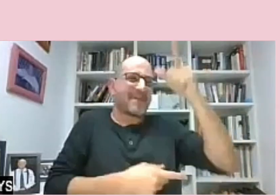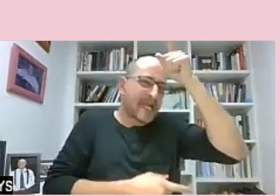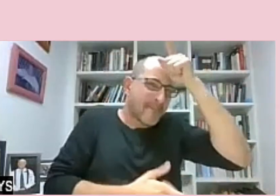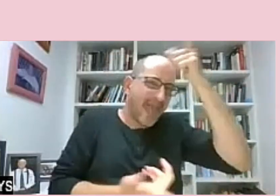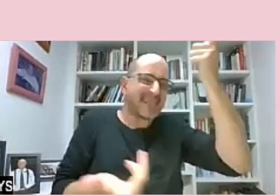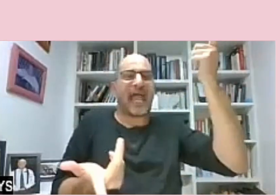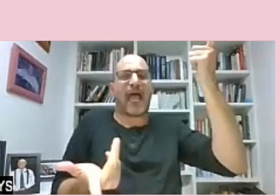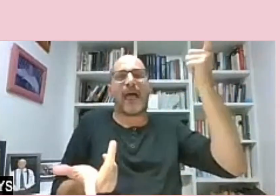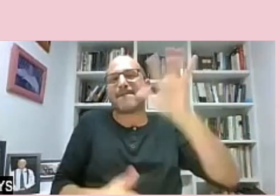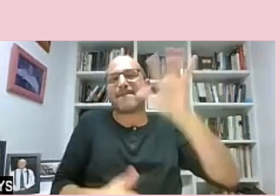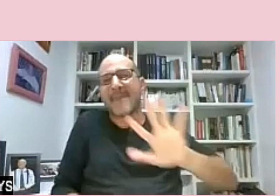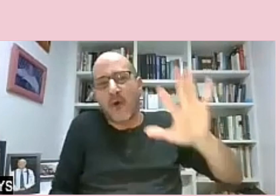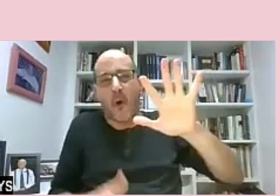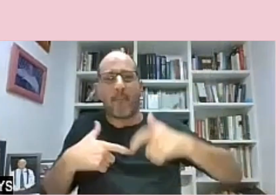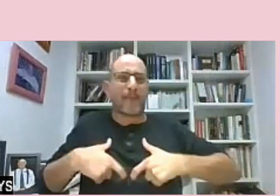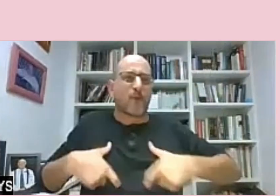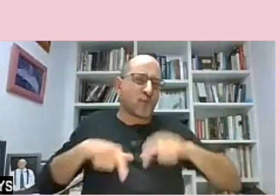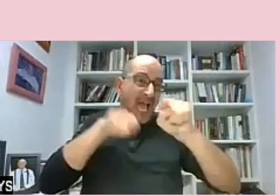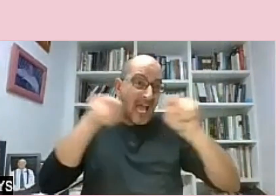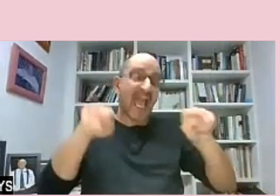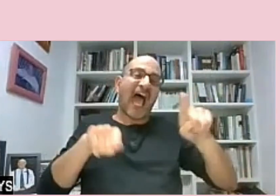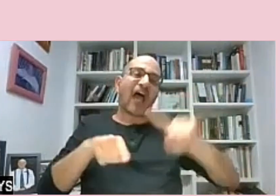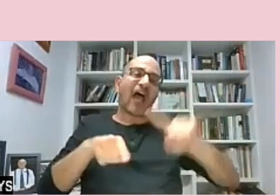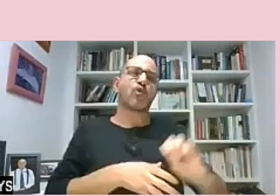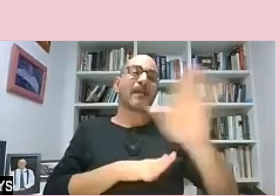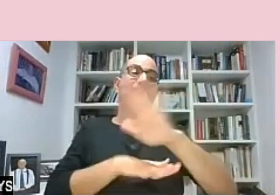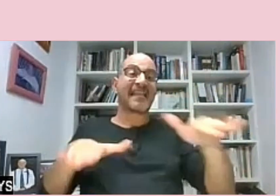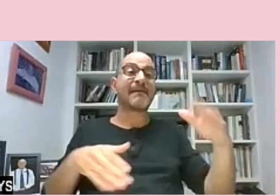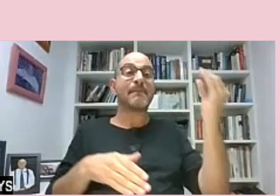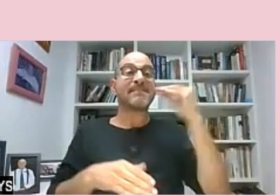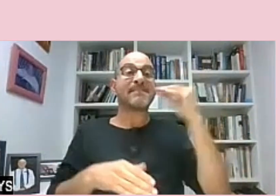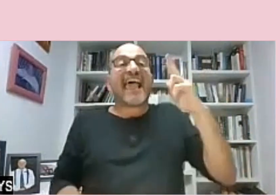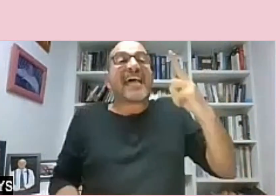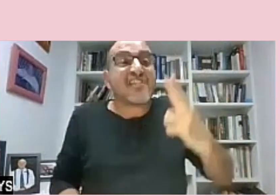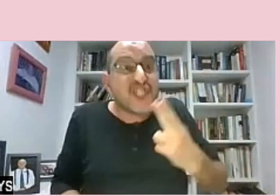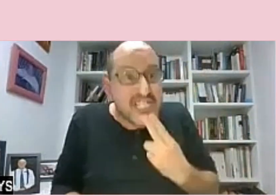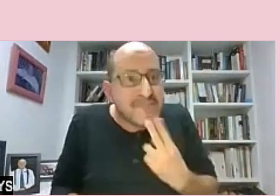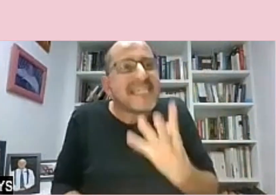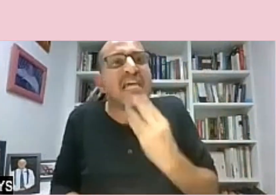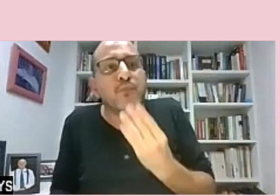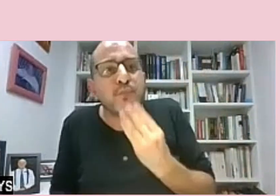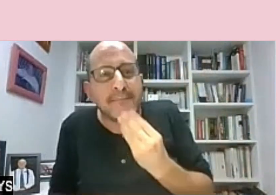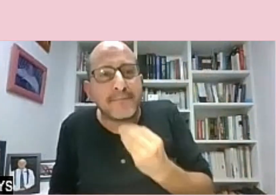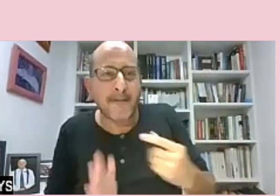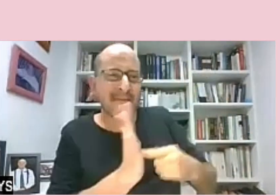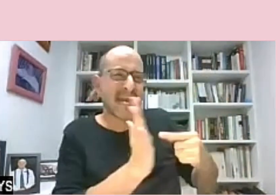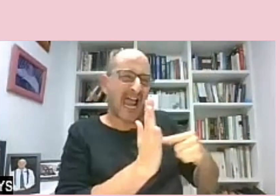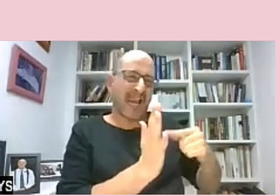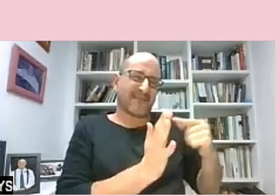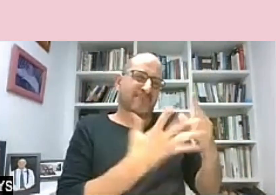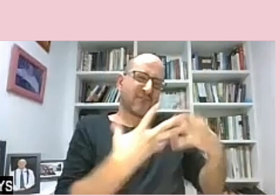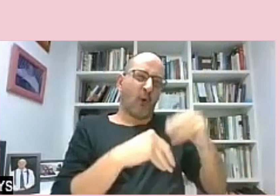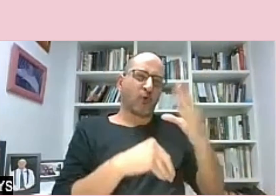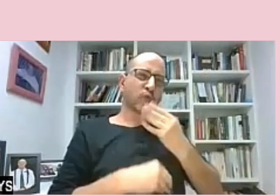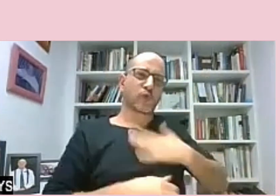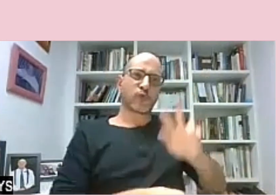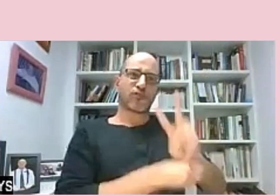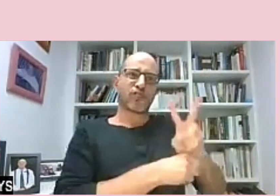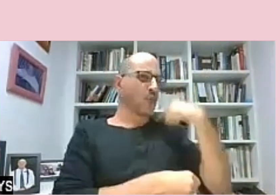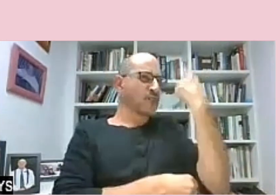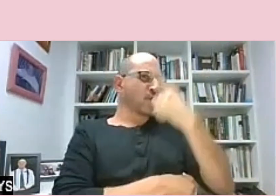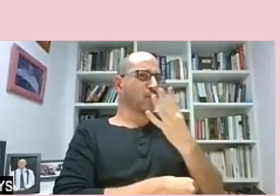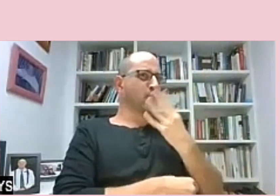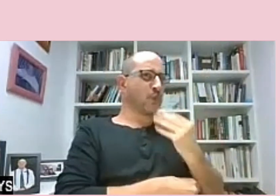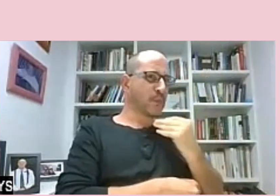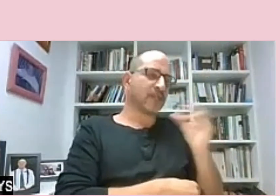יהודיות שחיו בגרמניה או בשאר המדינות בהונגריה, אז היו שולחים את הילדים לבית ספר חרשים יהודי, בגלל